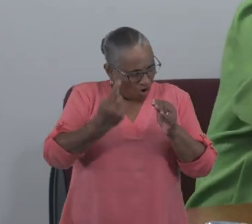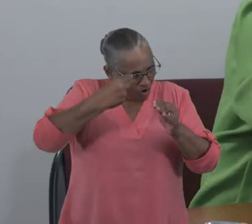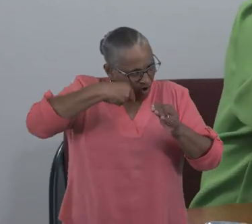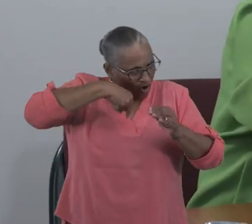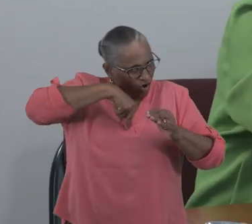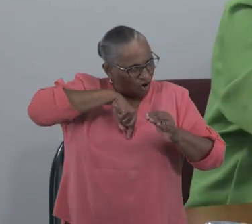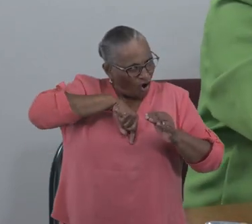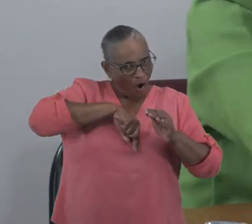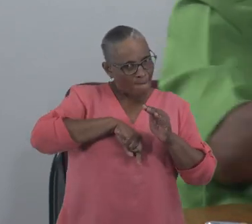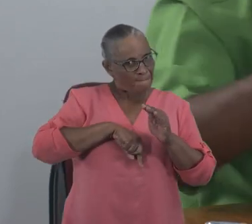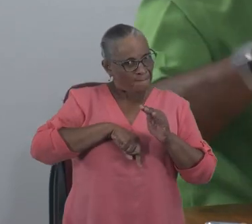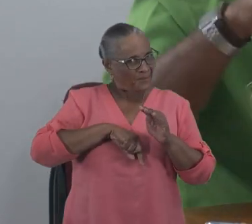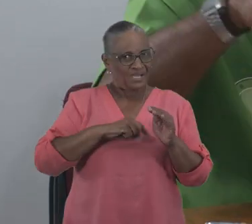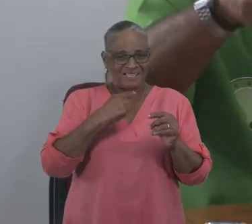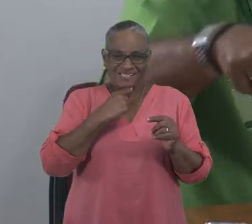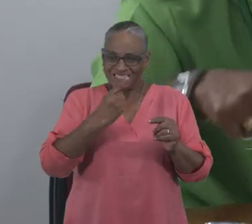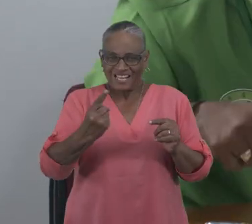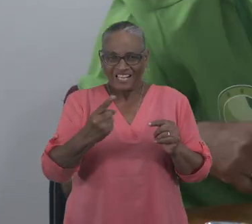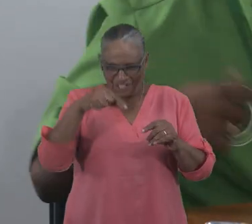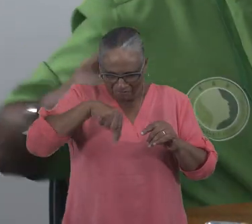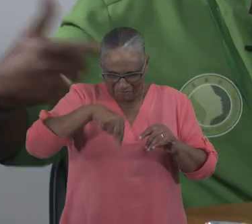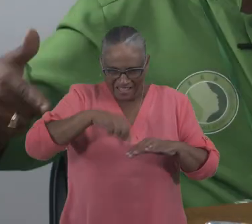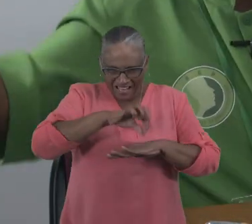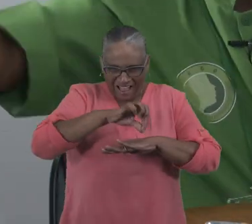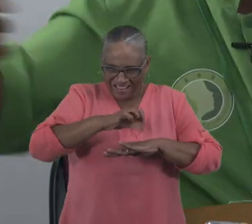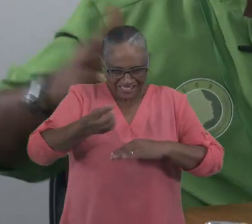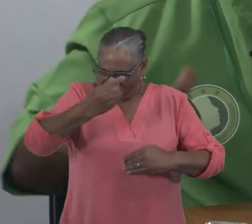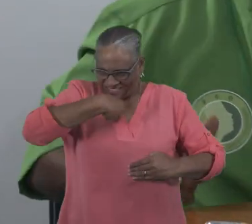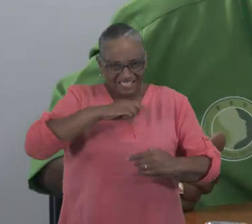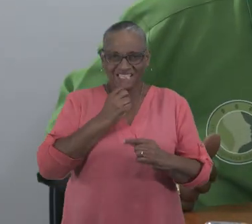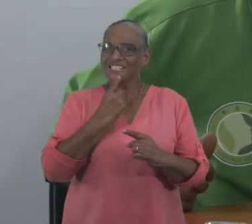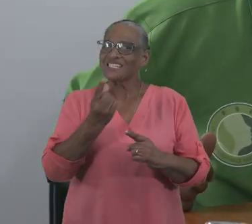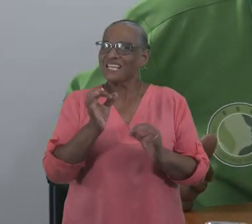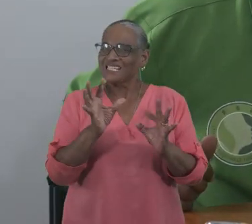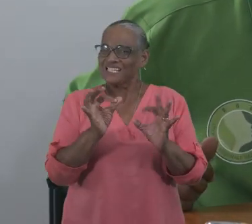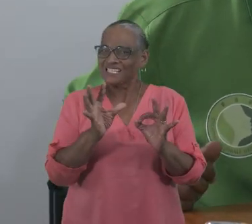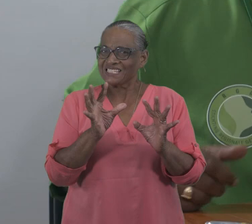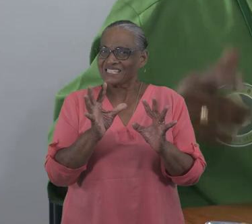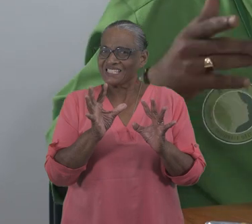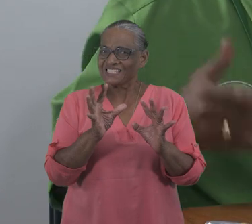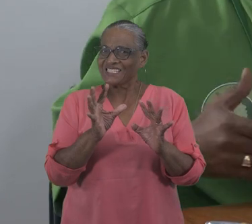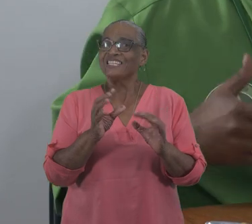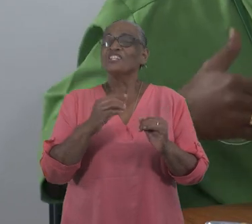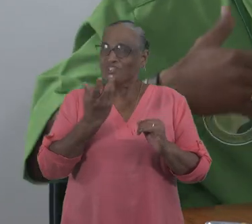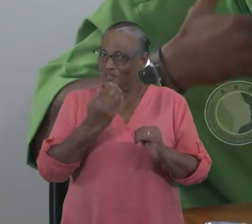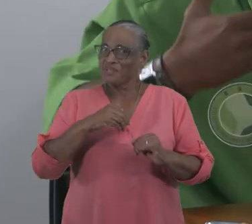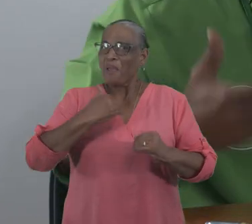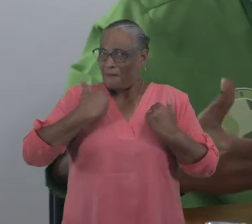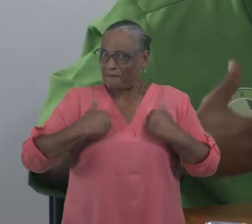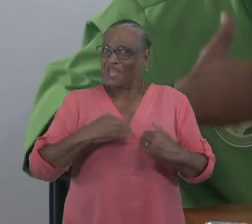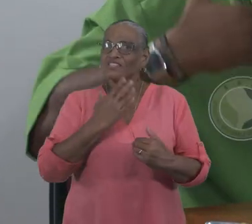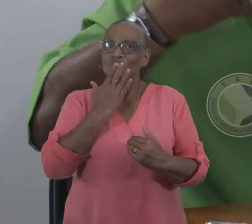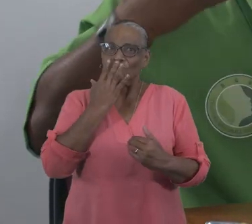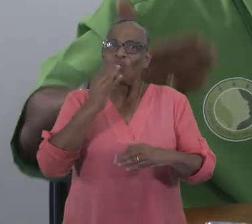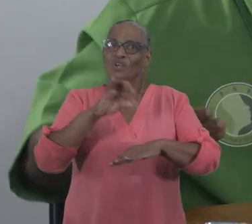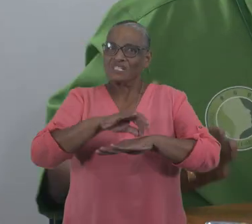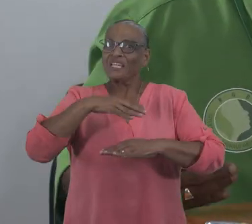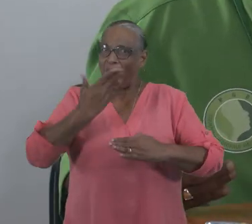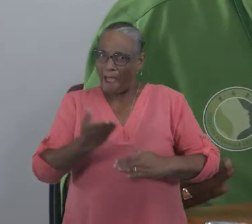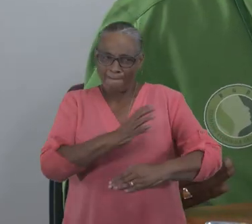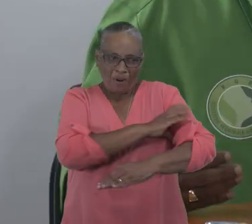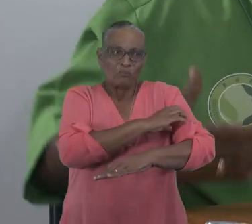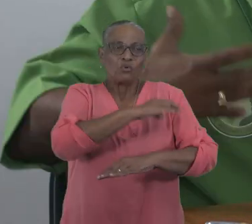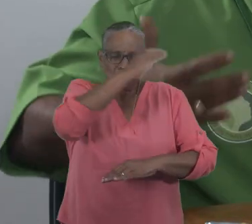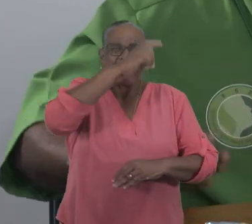ama un naki ni hersen, ama no te egi tak ti de mo naki, a furman no melde ti de mo kop brokioso, toch? Dus de man sabi sukru, hey